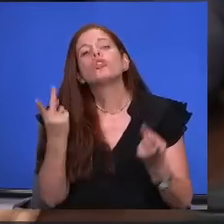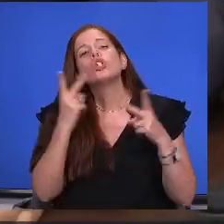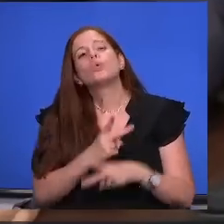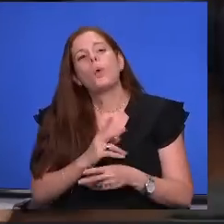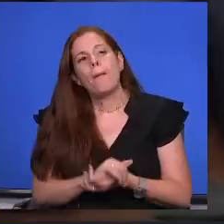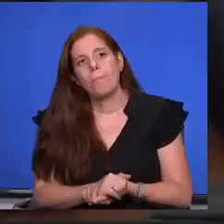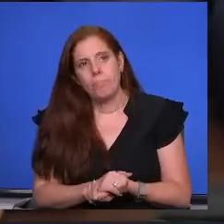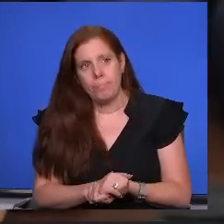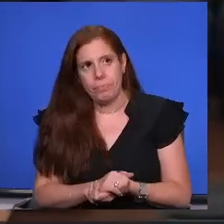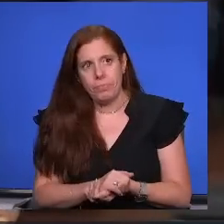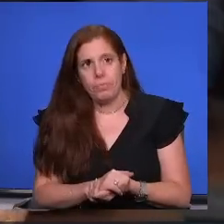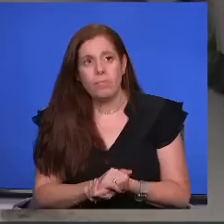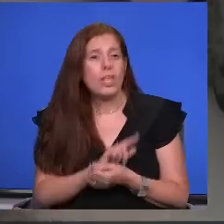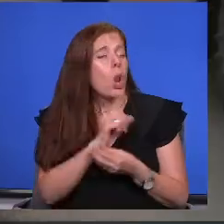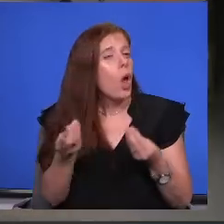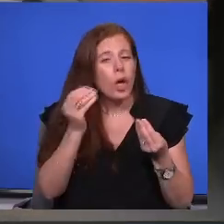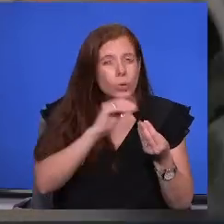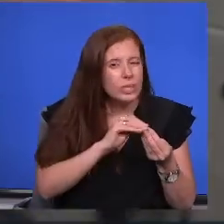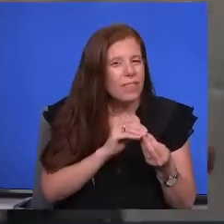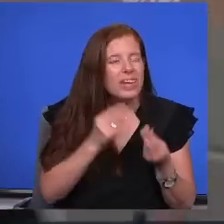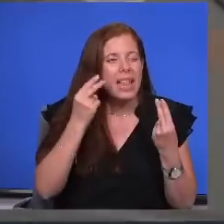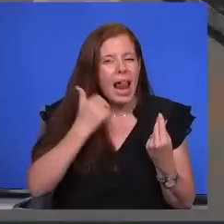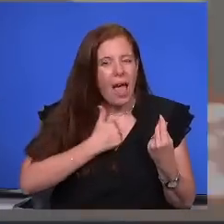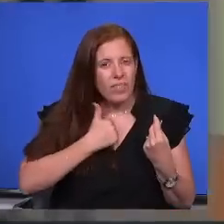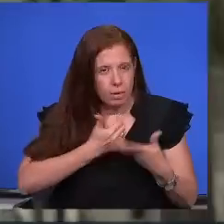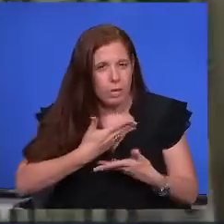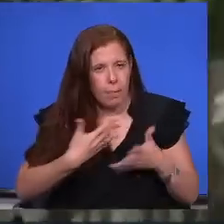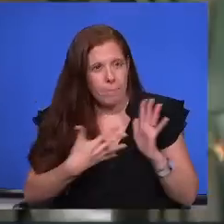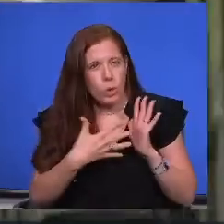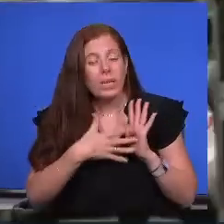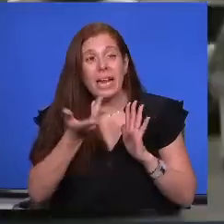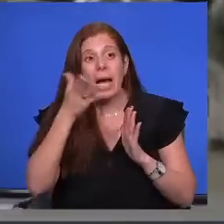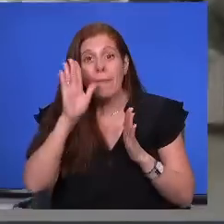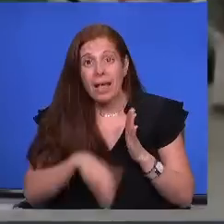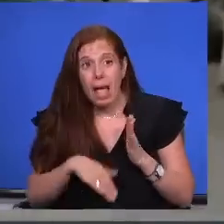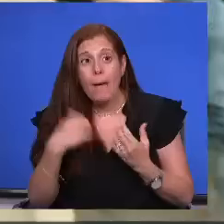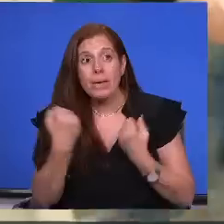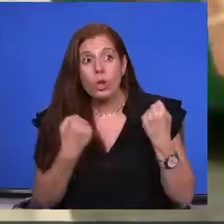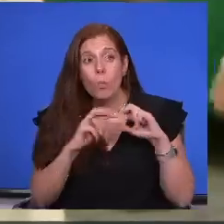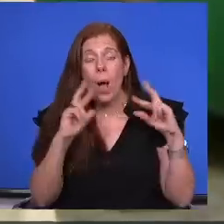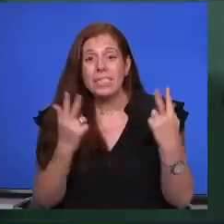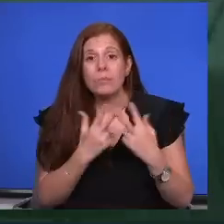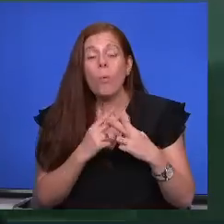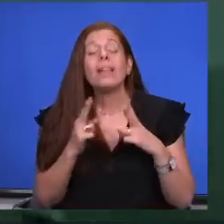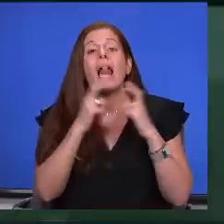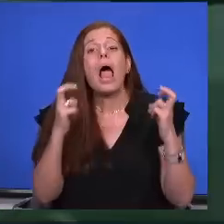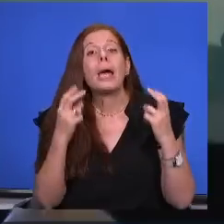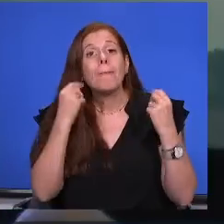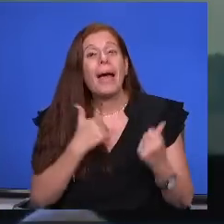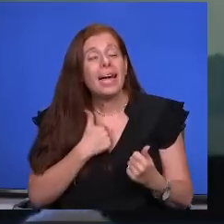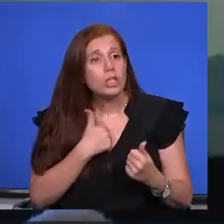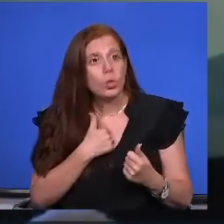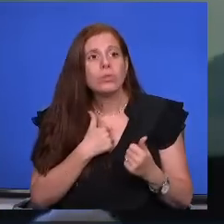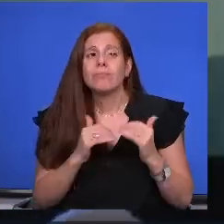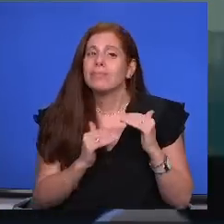רק התוספת לאברכים ספגה ביקורת, אלא גם ההנחה בתחבורה הציבורית לערים חרדיות. מדובר בעלייה במחירים